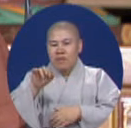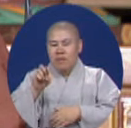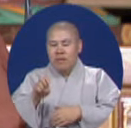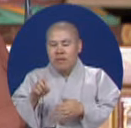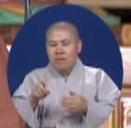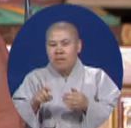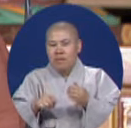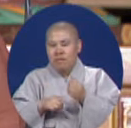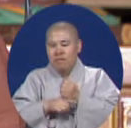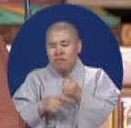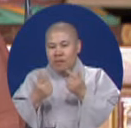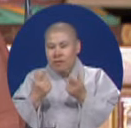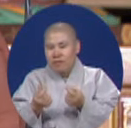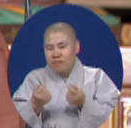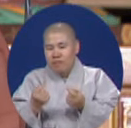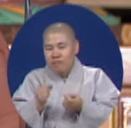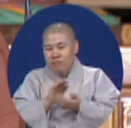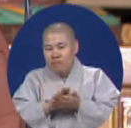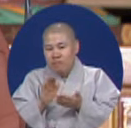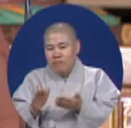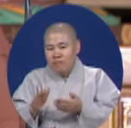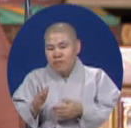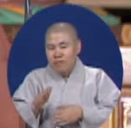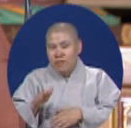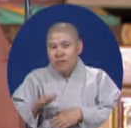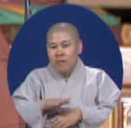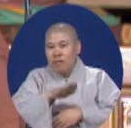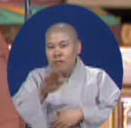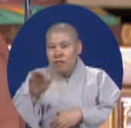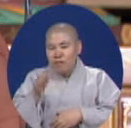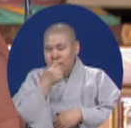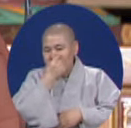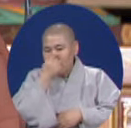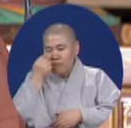그런 겁니다. 우리 눈에